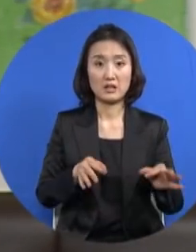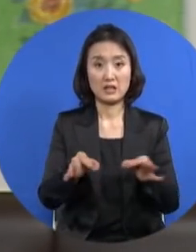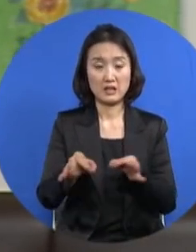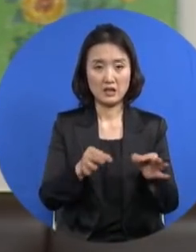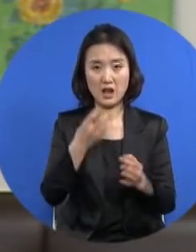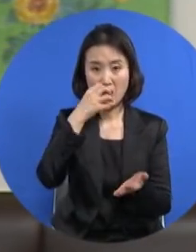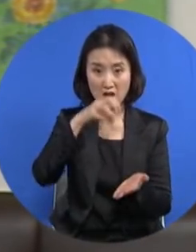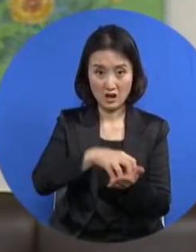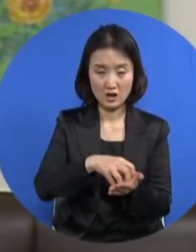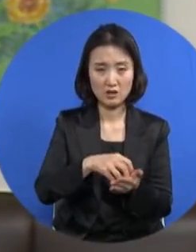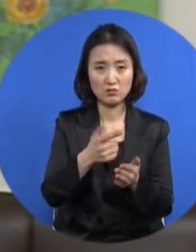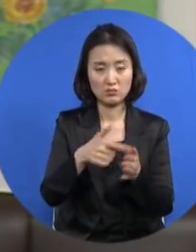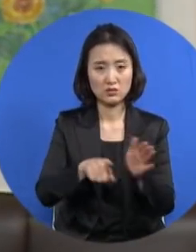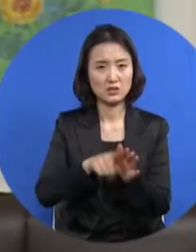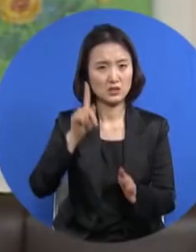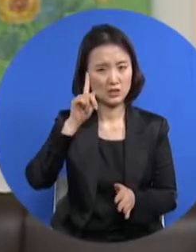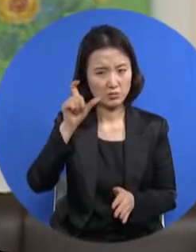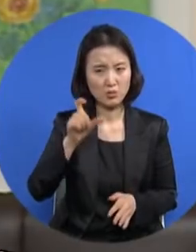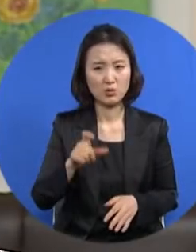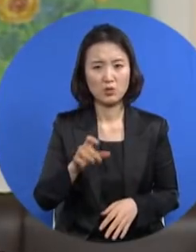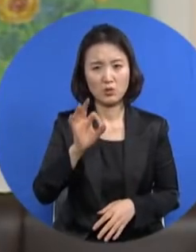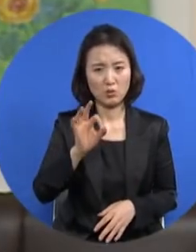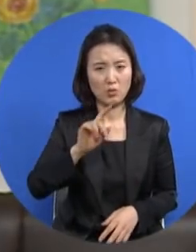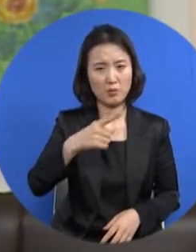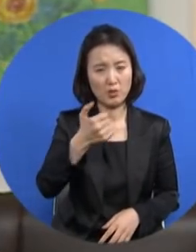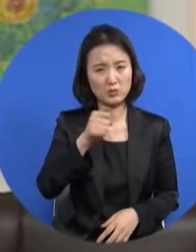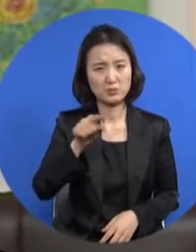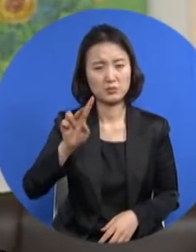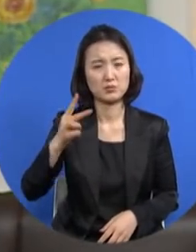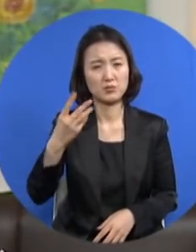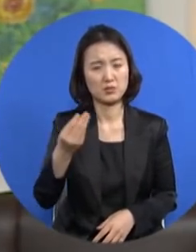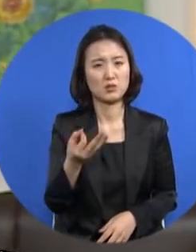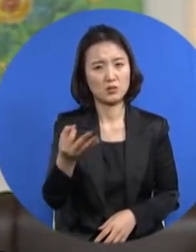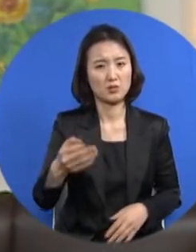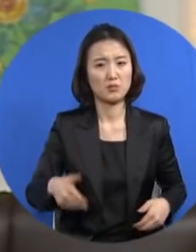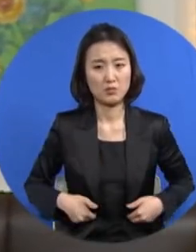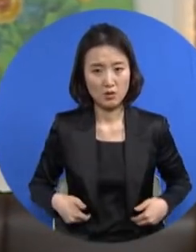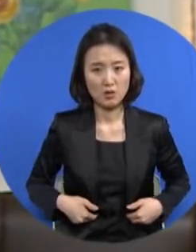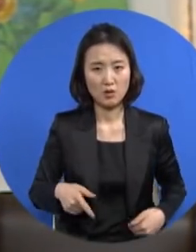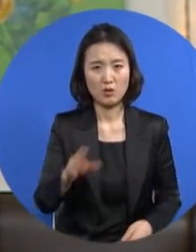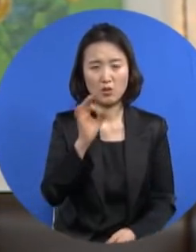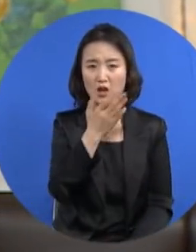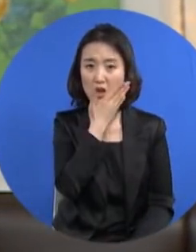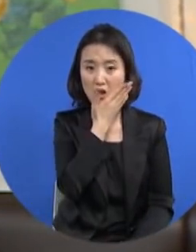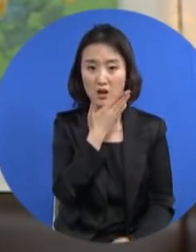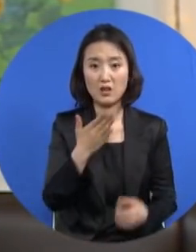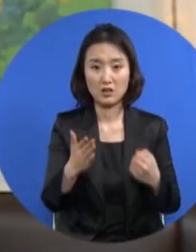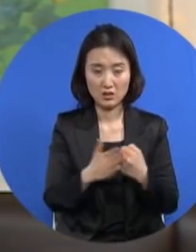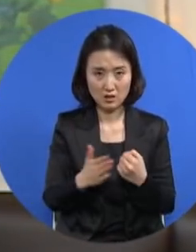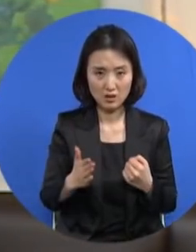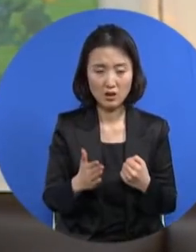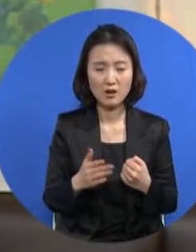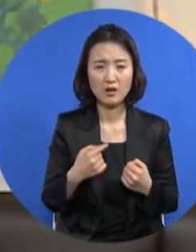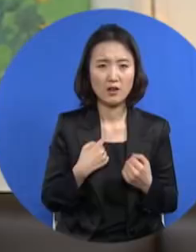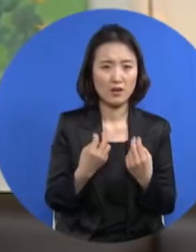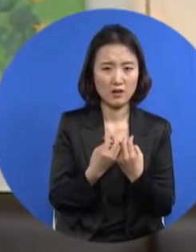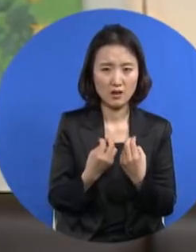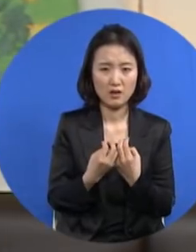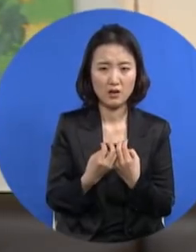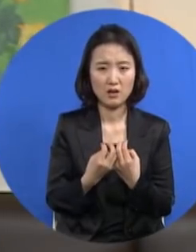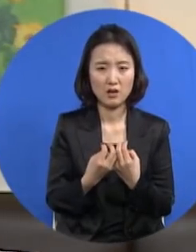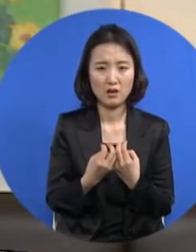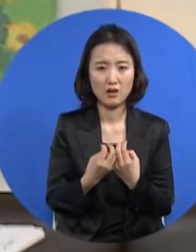내는데 15일 걸리고 한 돈은 150에서 200 정도 들어요. 근데 그 돈이 아까워서 그 돈은 있었어요. 있었지만 아까워서